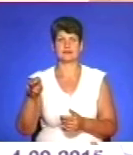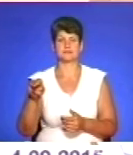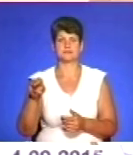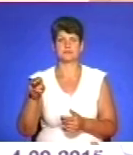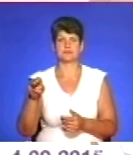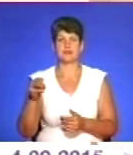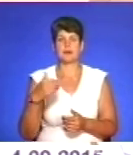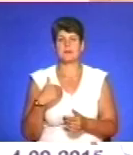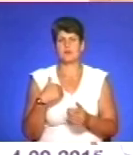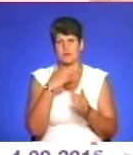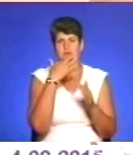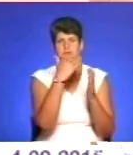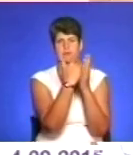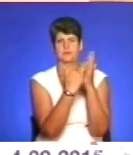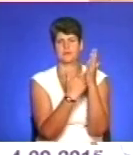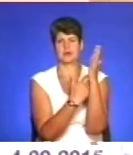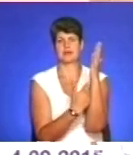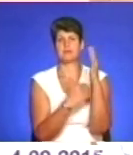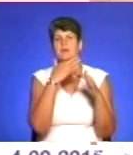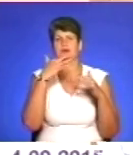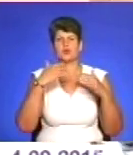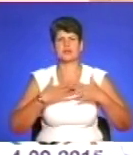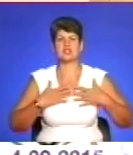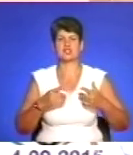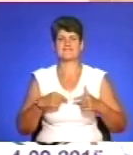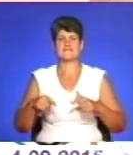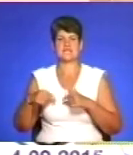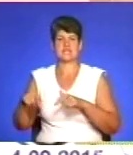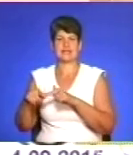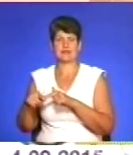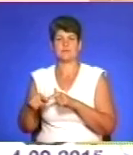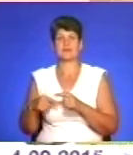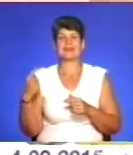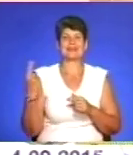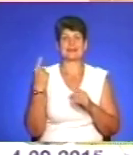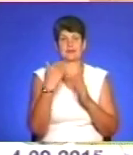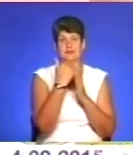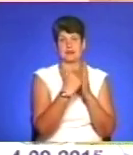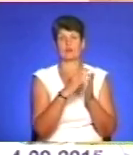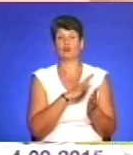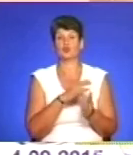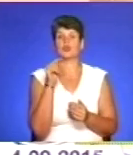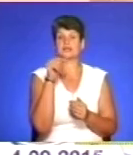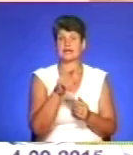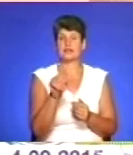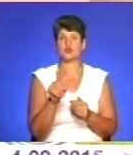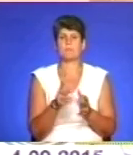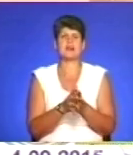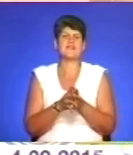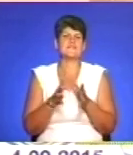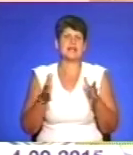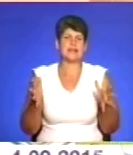Ми брали критерії, ми брали пропозиції багатьох наших відділів. Єдиним критерієм нашим було це то, що при великій